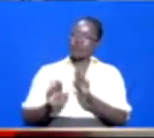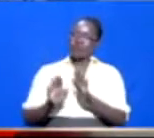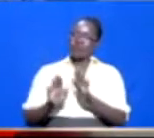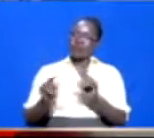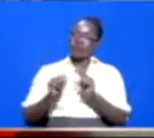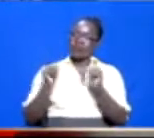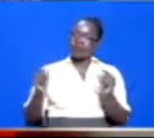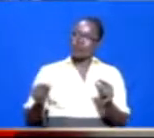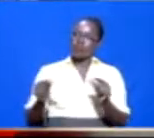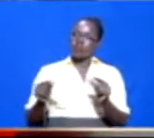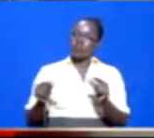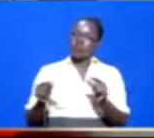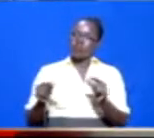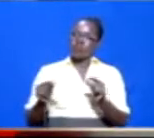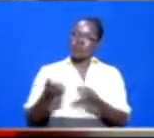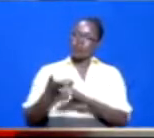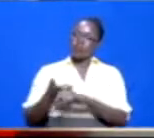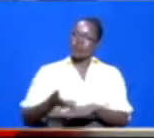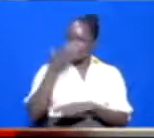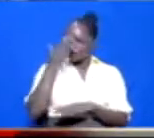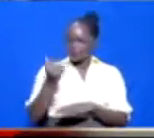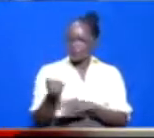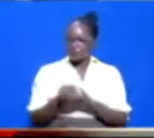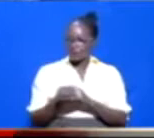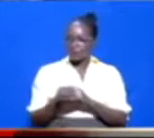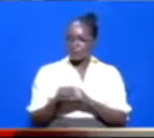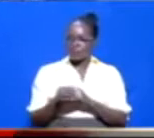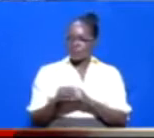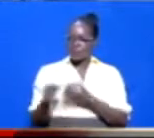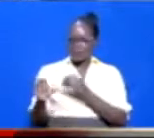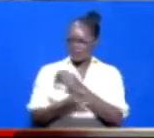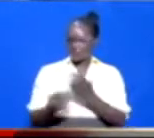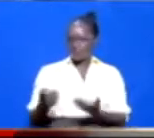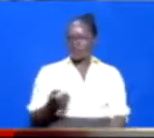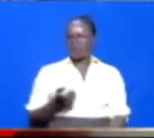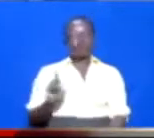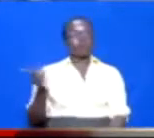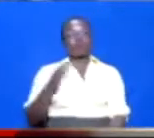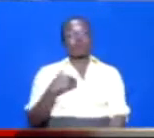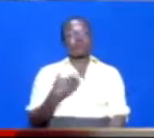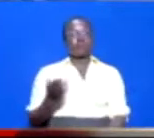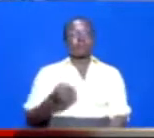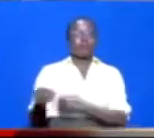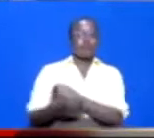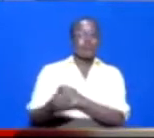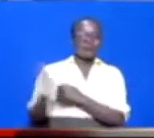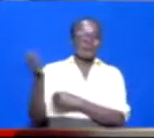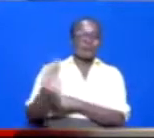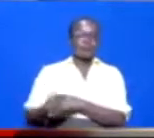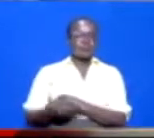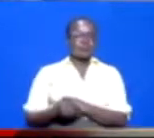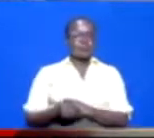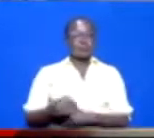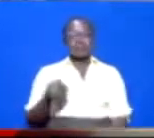integrity ni kitu ngumu sana, kwa sababu ukiuliza kila mtu utaiba, takwambia sitaiba, aha. utahongwa, sitahongwa, hakuna mtu ambaye atasema